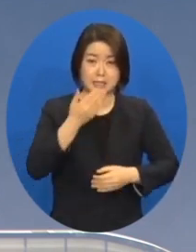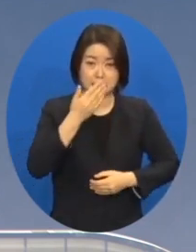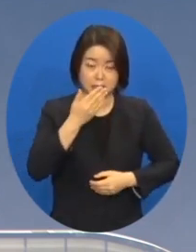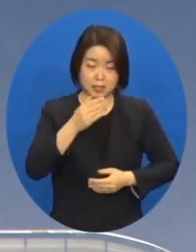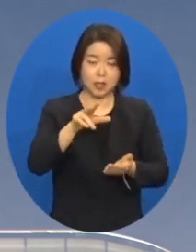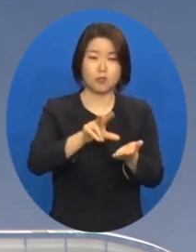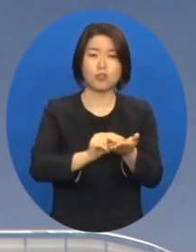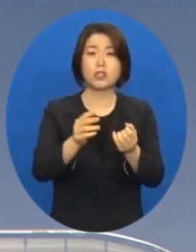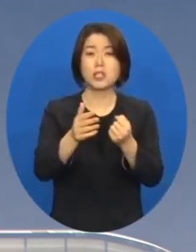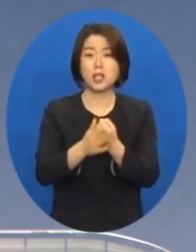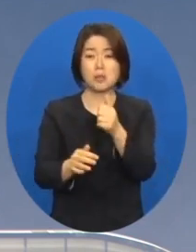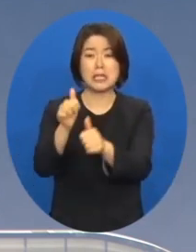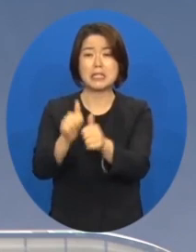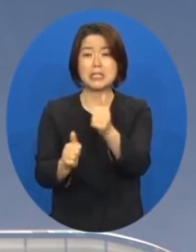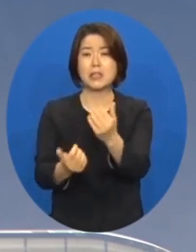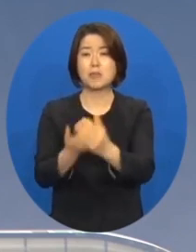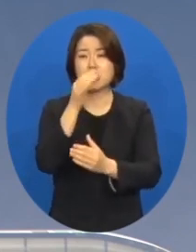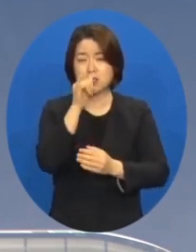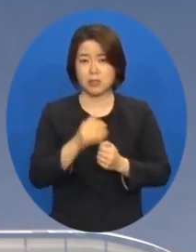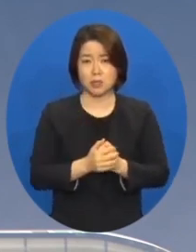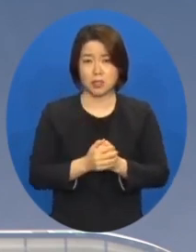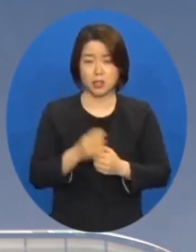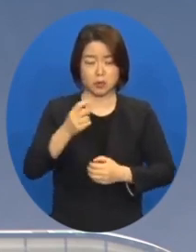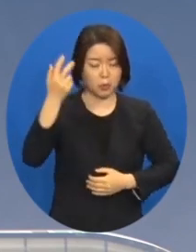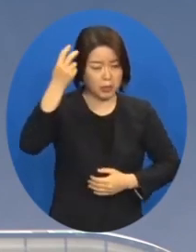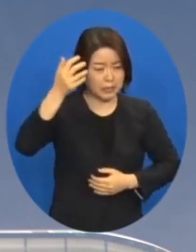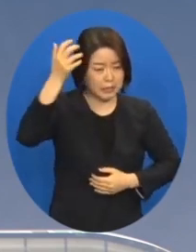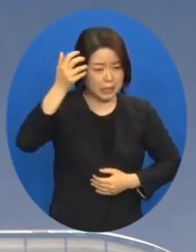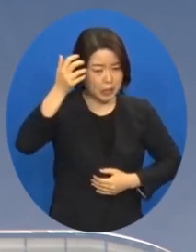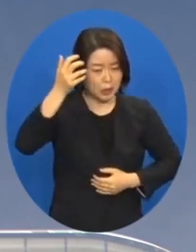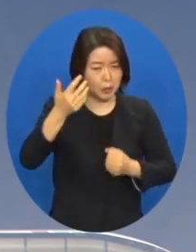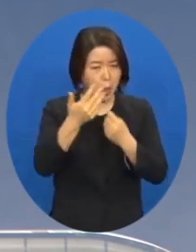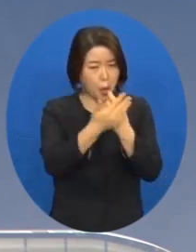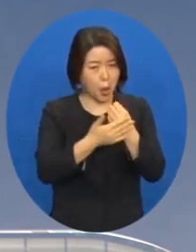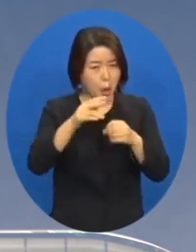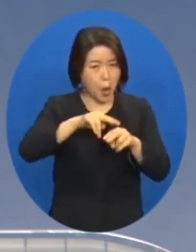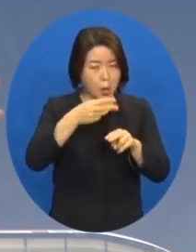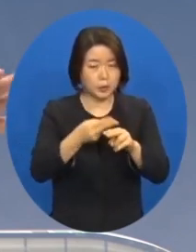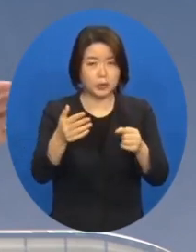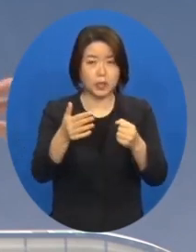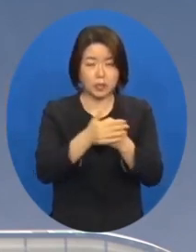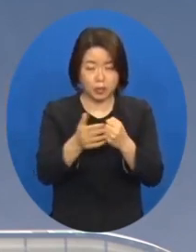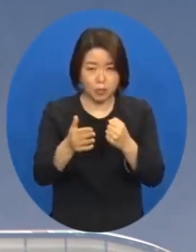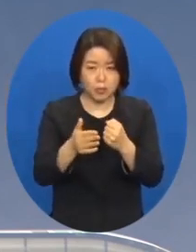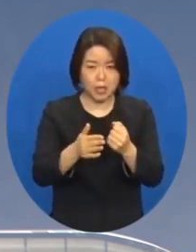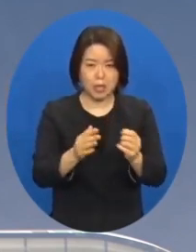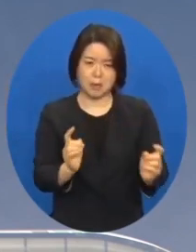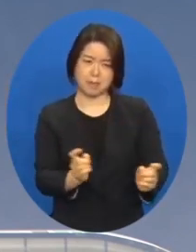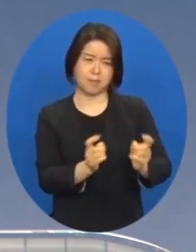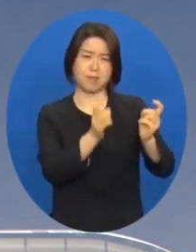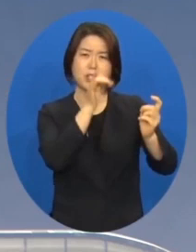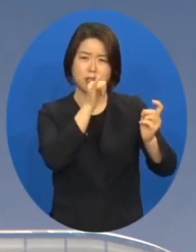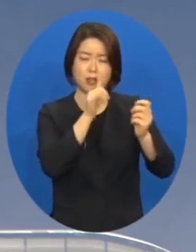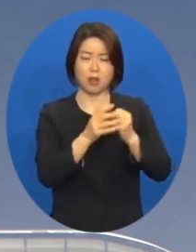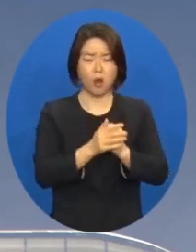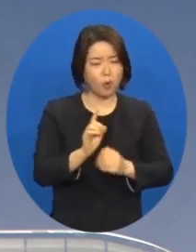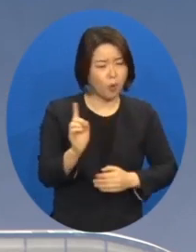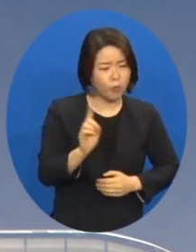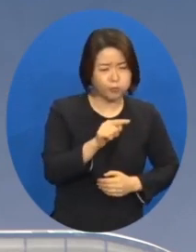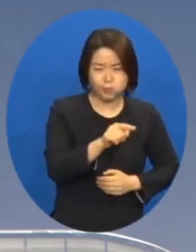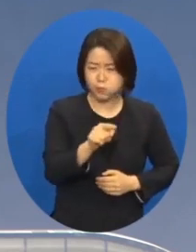생겼습니다. 영적인 은사 문제 때문에 또 시끄러워지기도 했습니다. 그런데 어떤 문제 앞에서도 사도